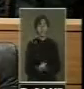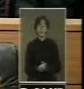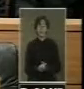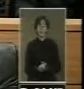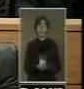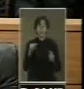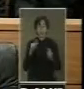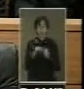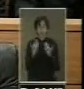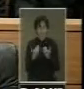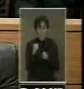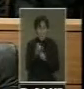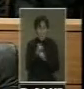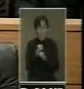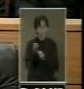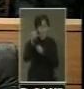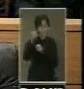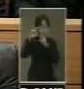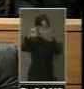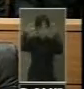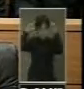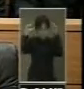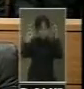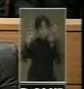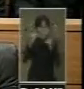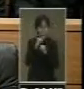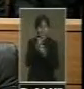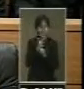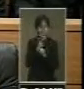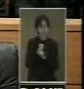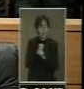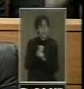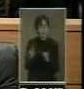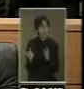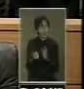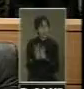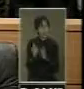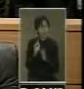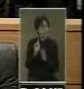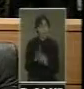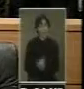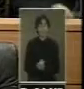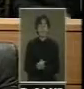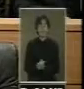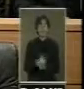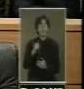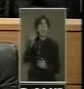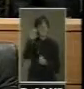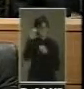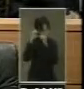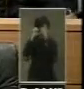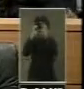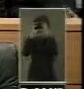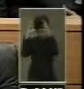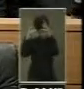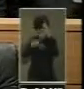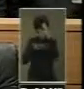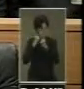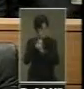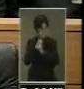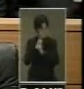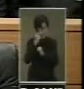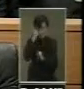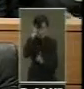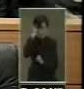สงครามครั้งสุดท้ายการต่อสู้ครั้งสุดท้ายก็คือการกระบวนการหนึ่งของแนวคิดทางเชิงอุดมค